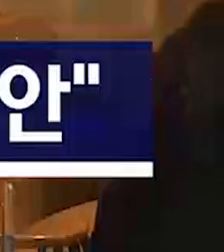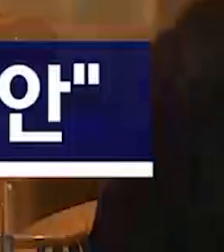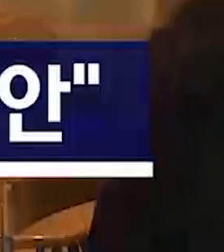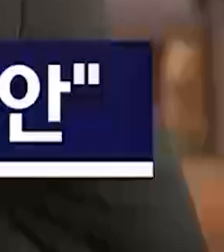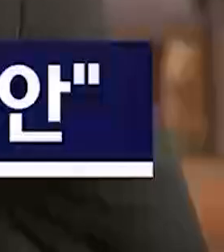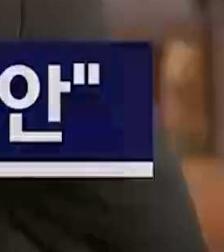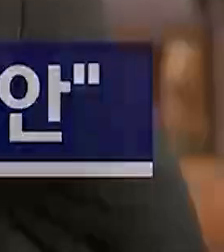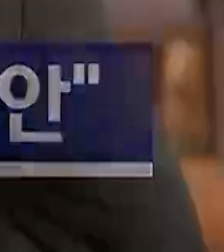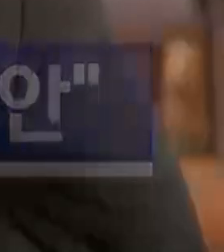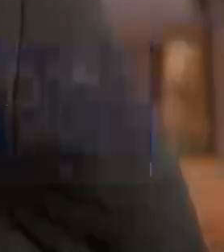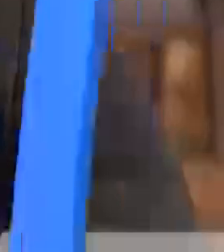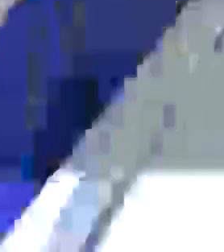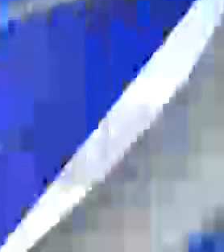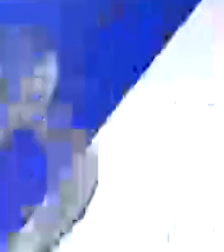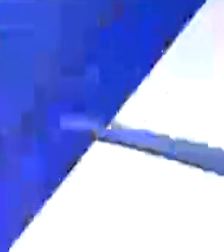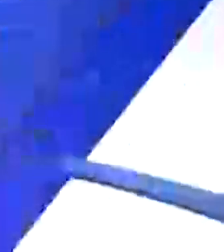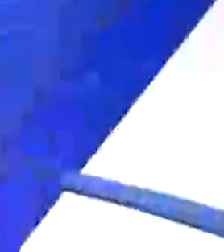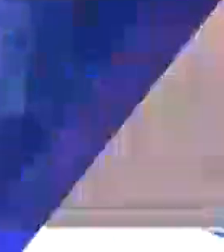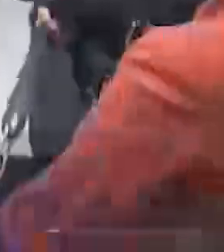불안한 마음을 감추지 못했습니다.